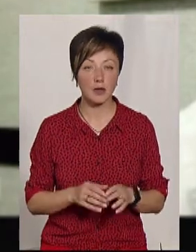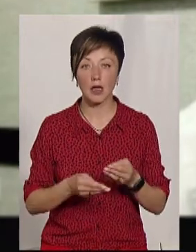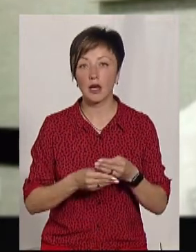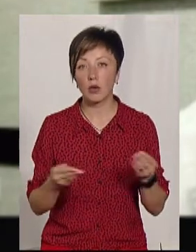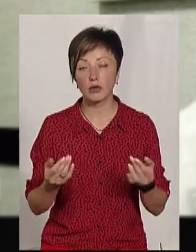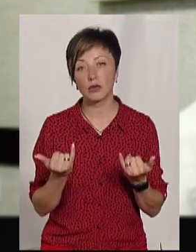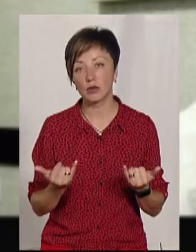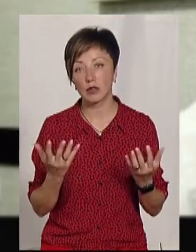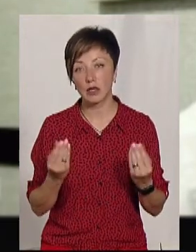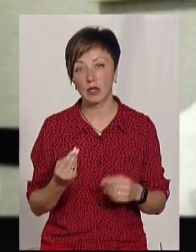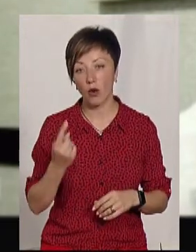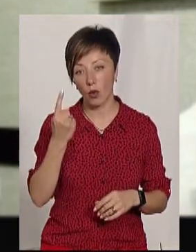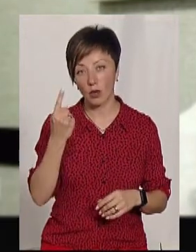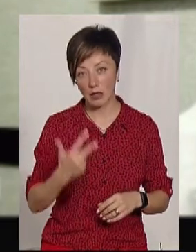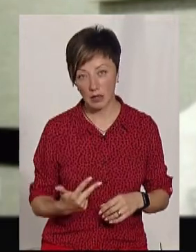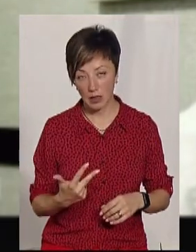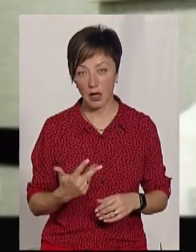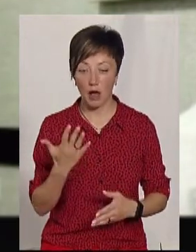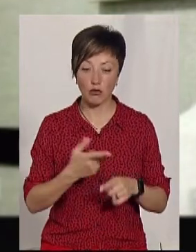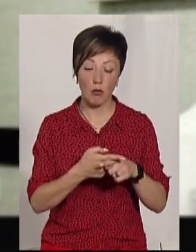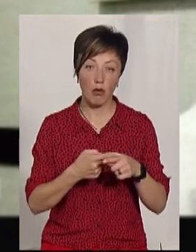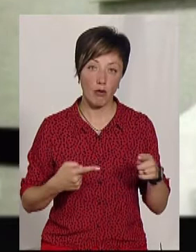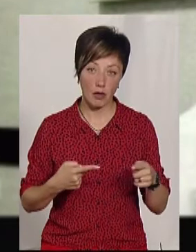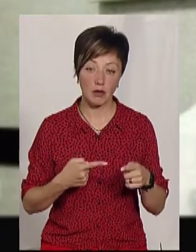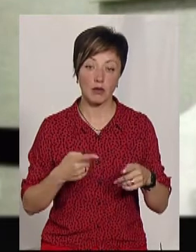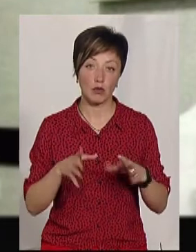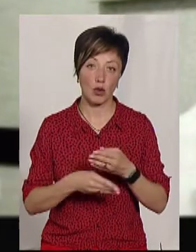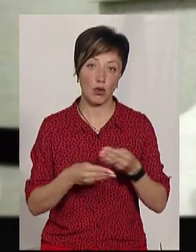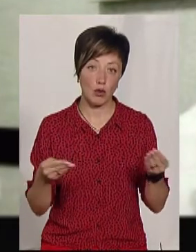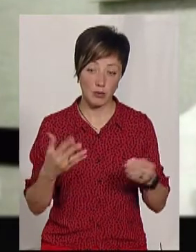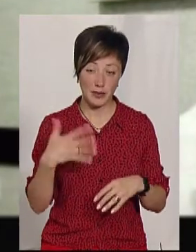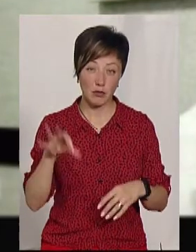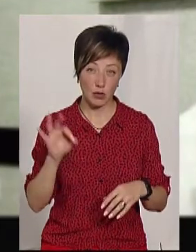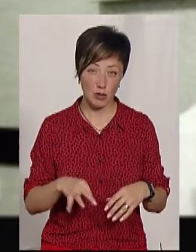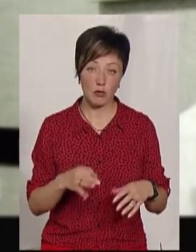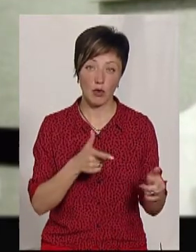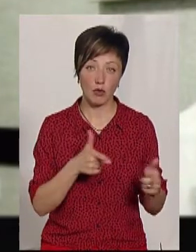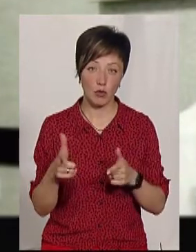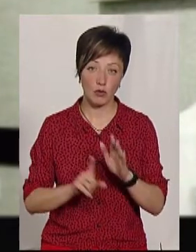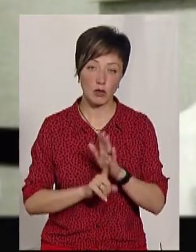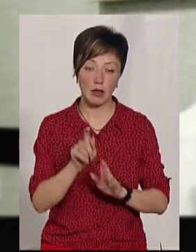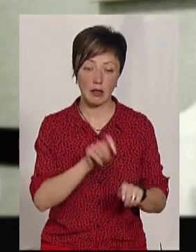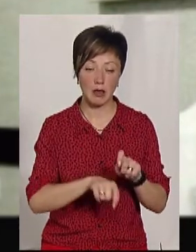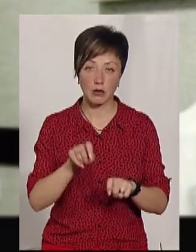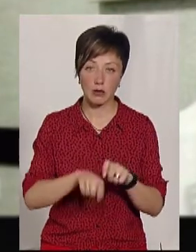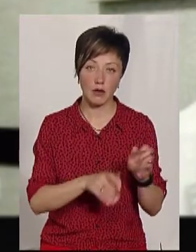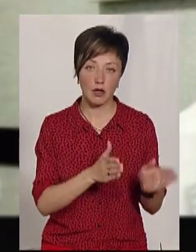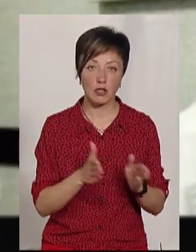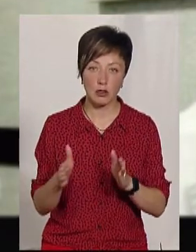роздана на сьогоднішній день третина. Якщо хоча б половина буде роздана, то ми готові, в принципі,